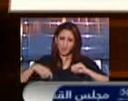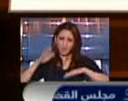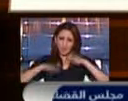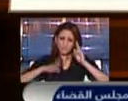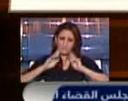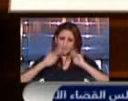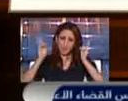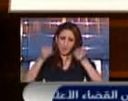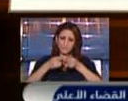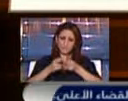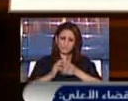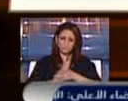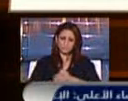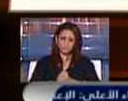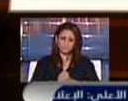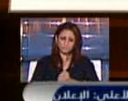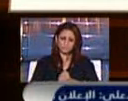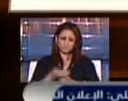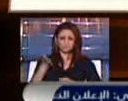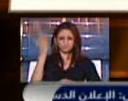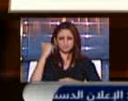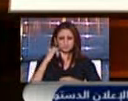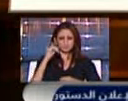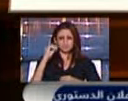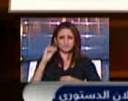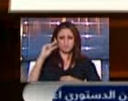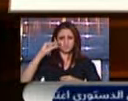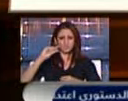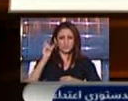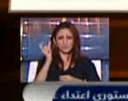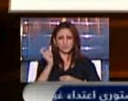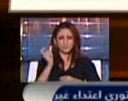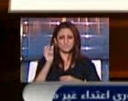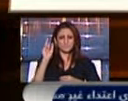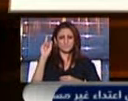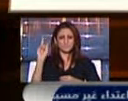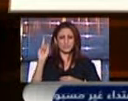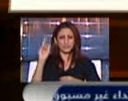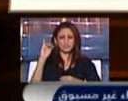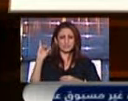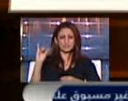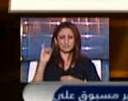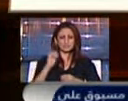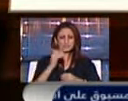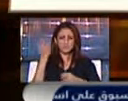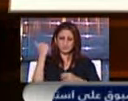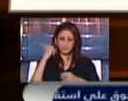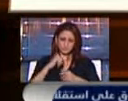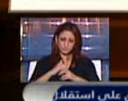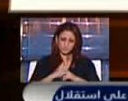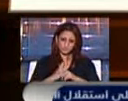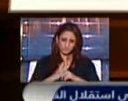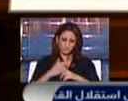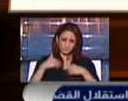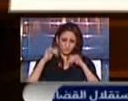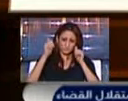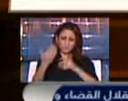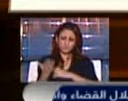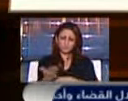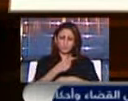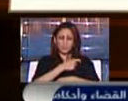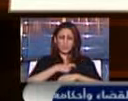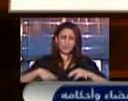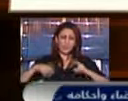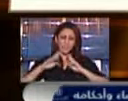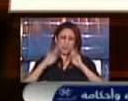انا قضيتي رفعتها على مدينتي عندما فشلت في ان اقدم استجواب في مجلس الشعب باربع سنوات، تقدمت لبلاغ للنائب